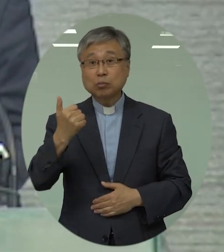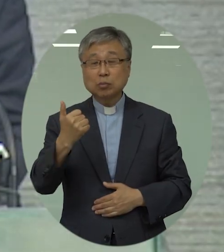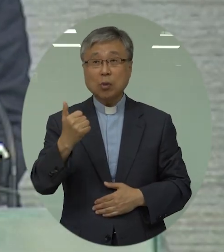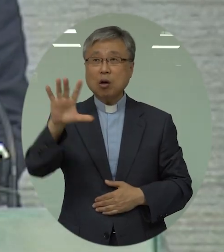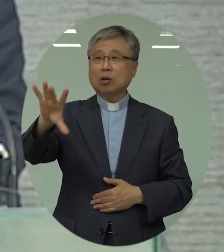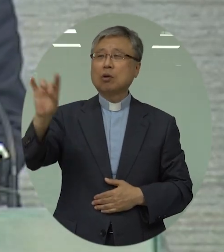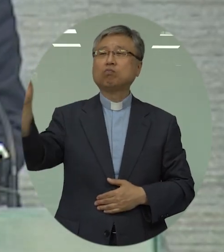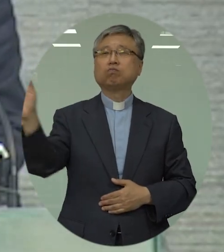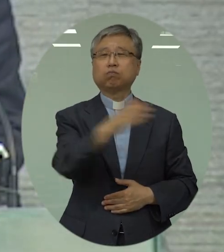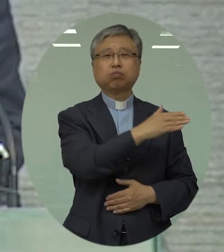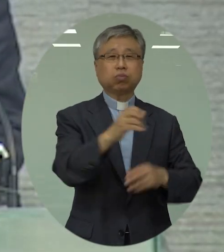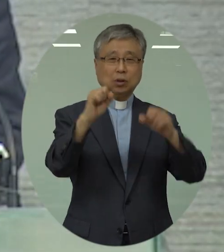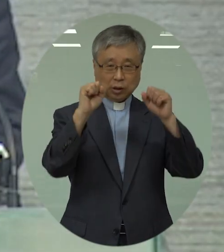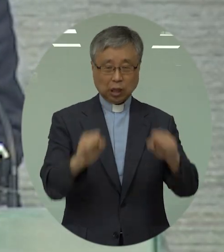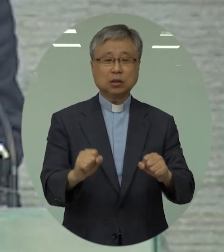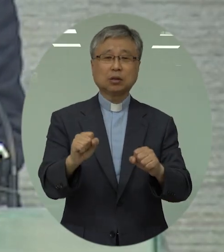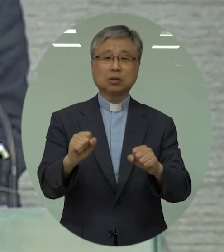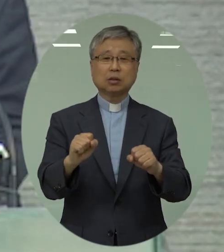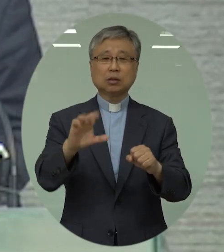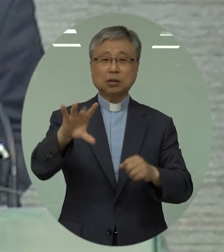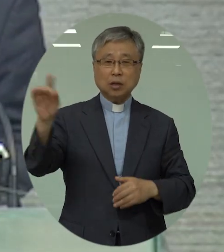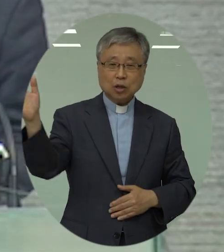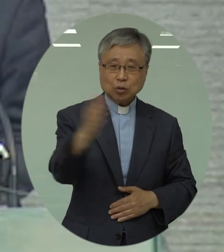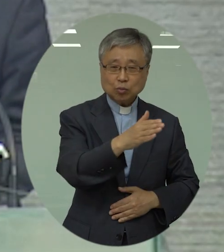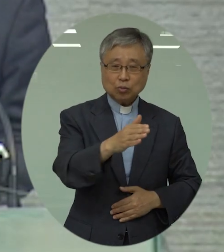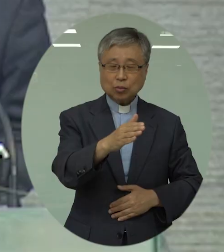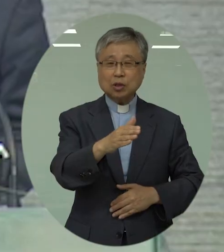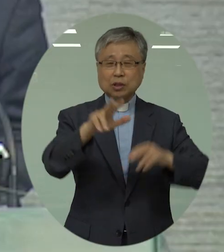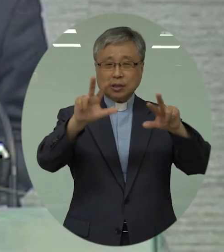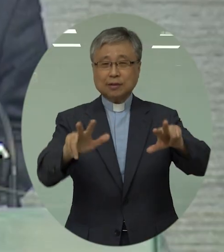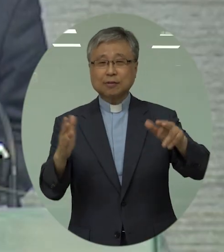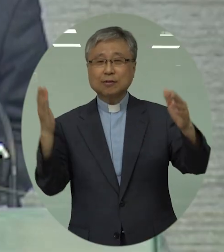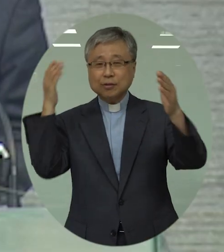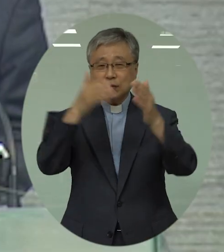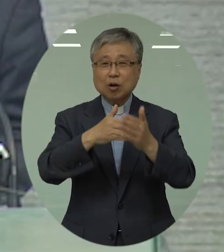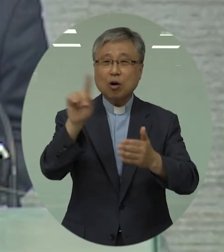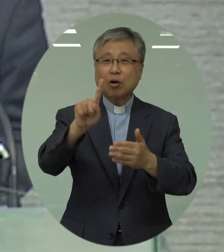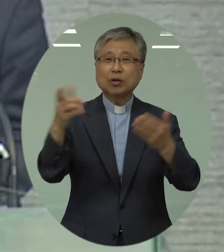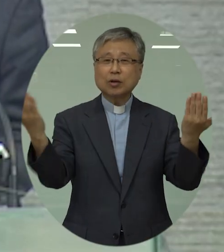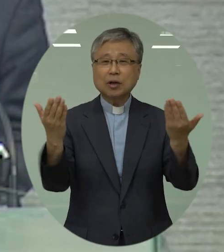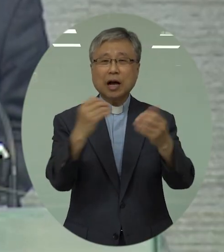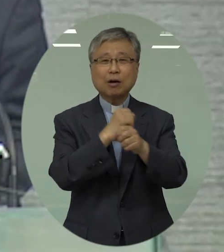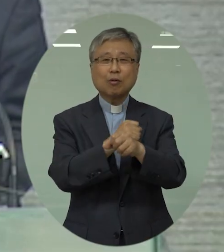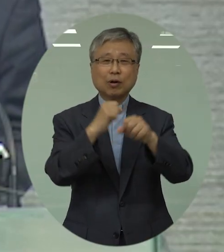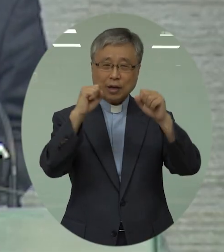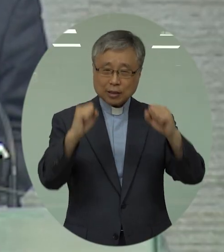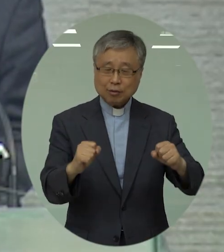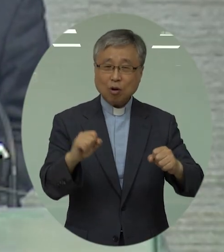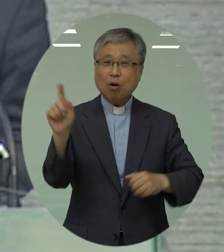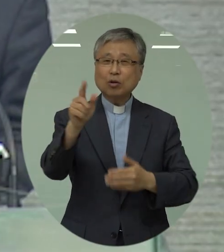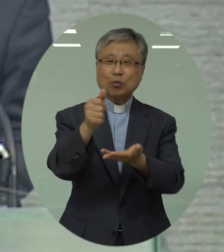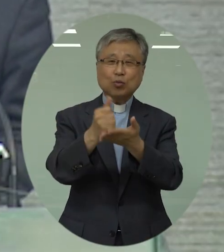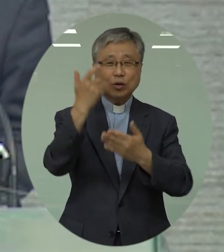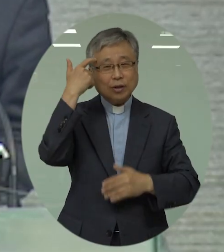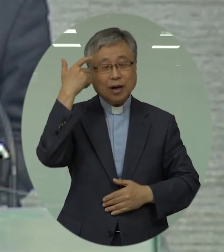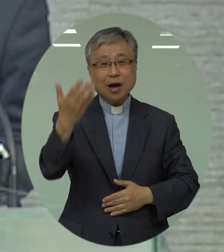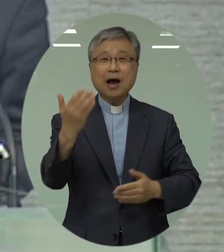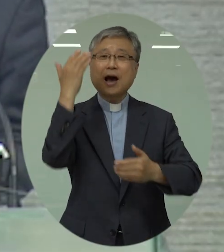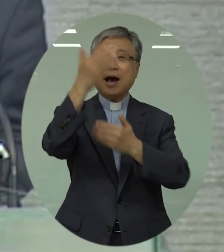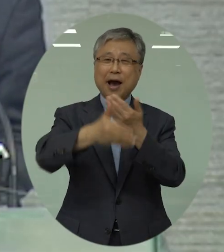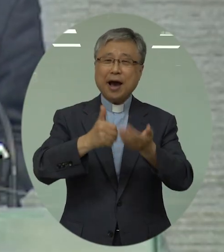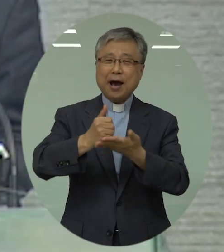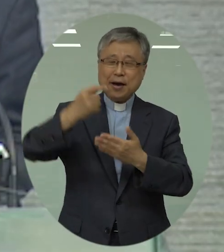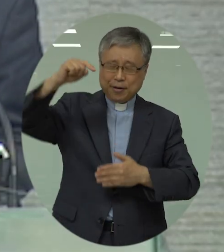뭐냐면 태초부터 계신 그분. 태초로 지금까지. 그분이 어떤 일을 하고 계시고 어떤 분인가를